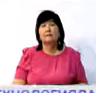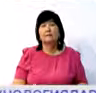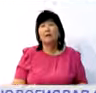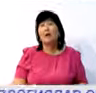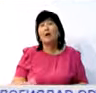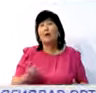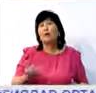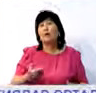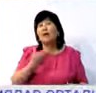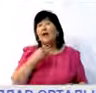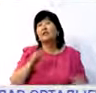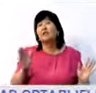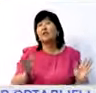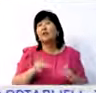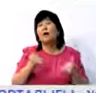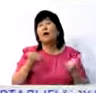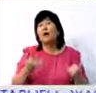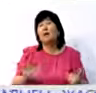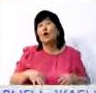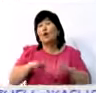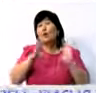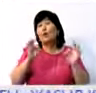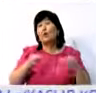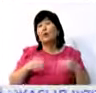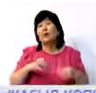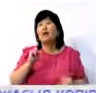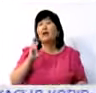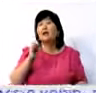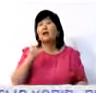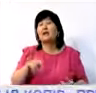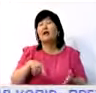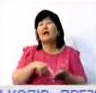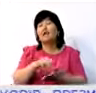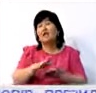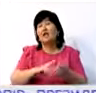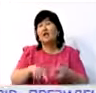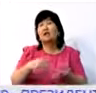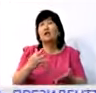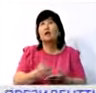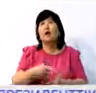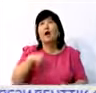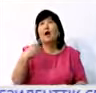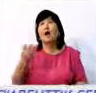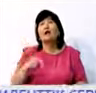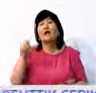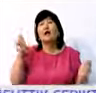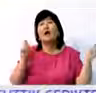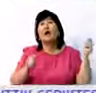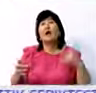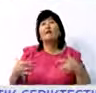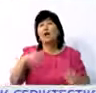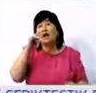Болу көгін әсем әуенге бөлеген өнер мерекесі Ақсарай қаласында жалғасын табатын болады. Айта кетейік, фестивальге